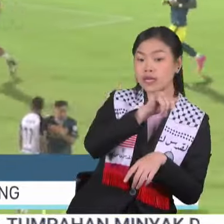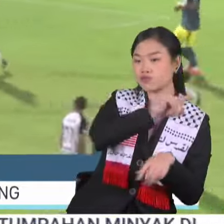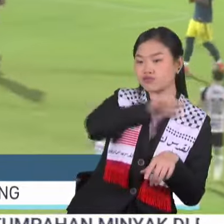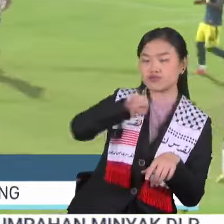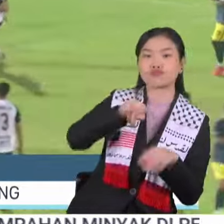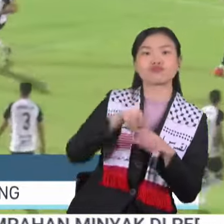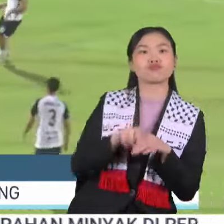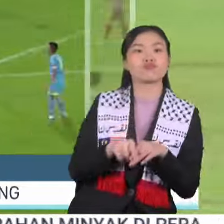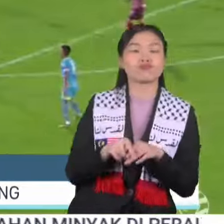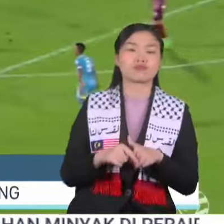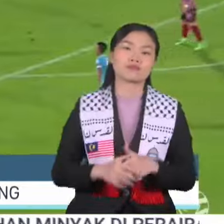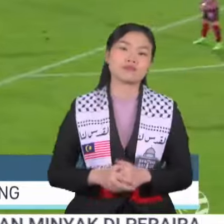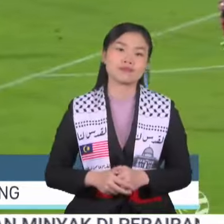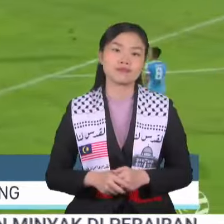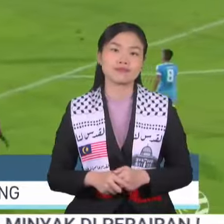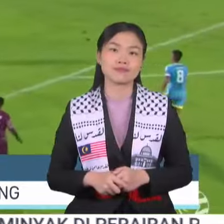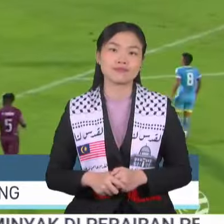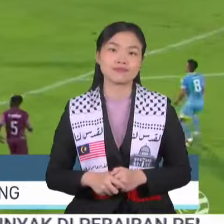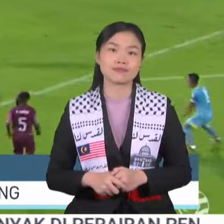ke-80.